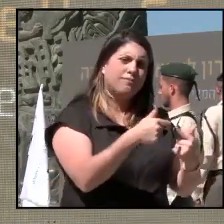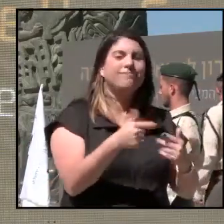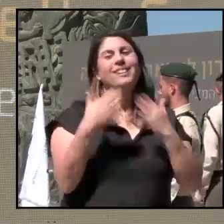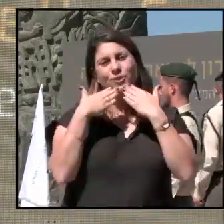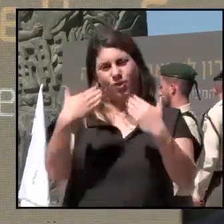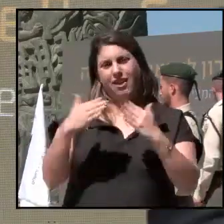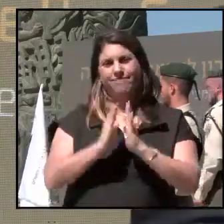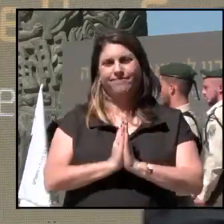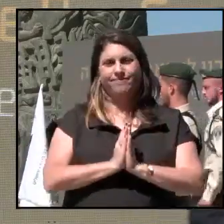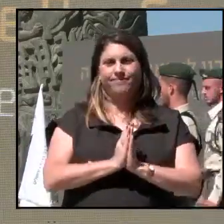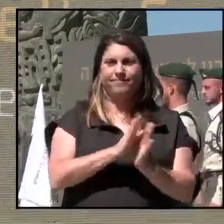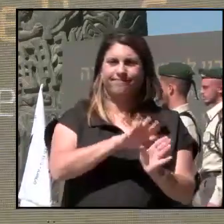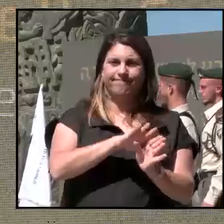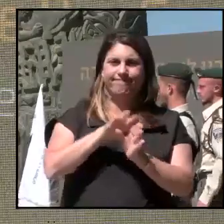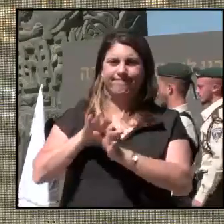רבה.